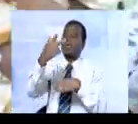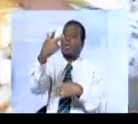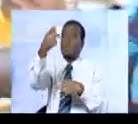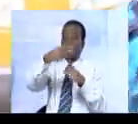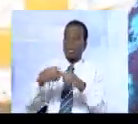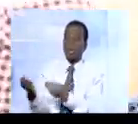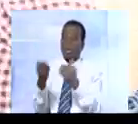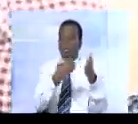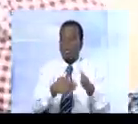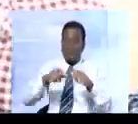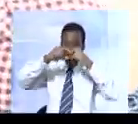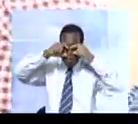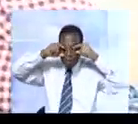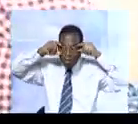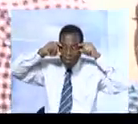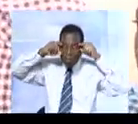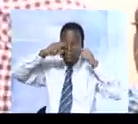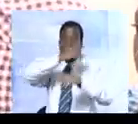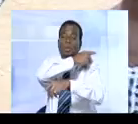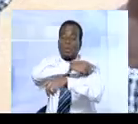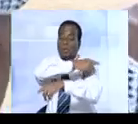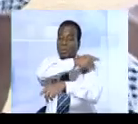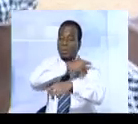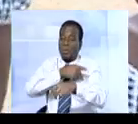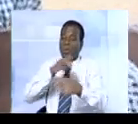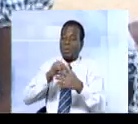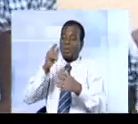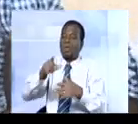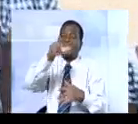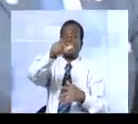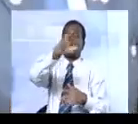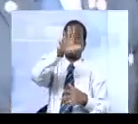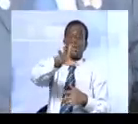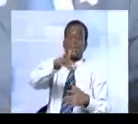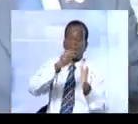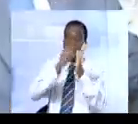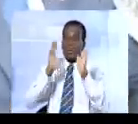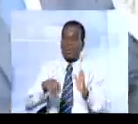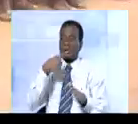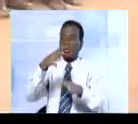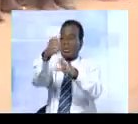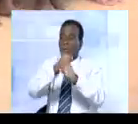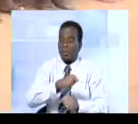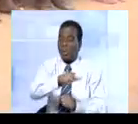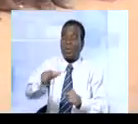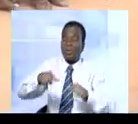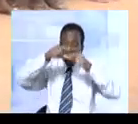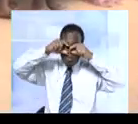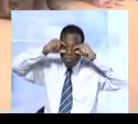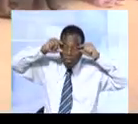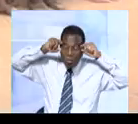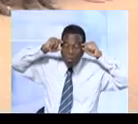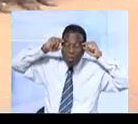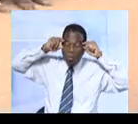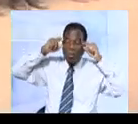leur apporter des lunettes pharmaceutiques. Ce sont au total 25 enfants qui ont reçu leur verre correcteur.